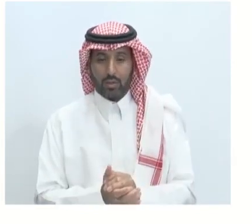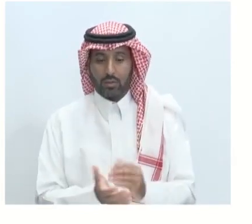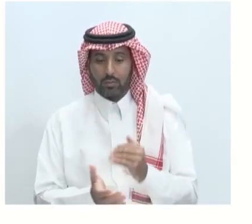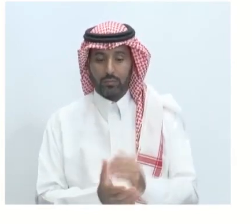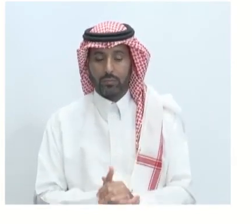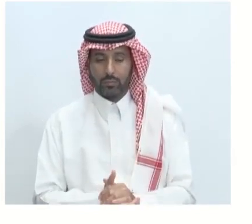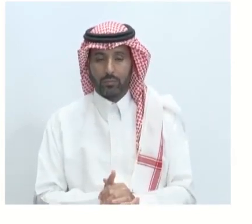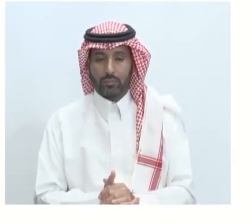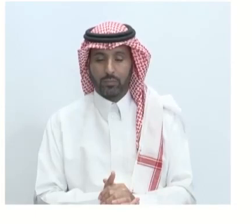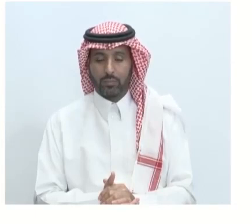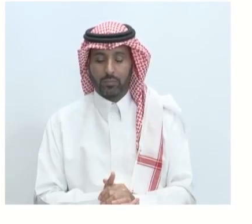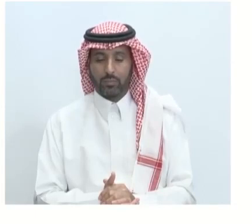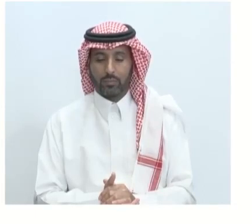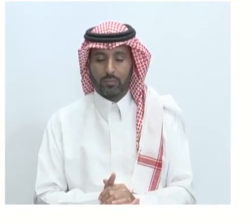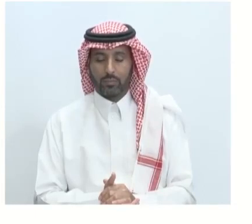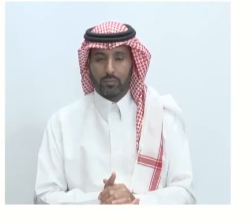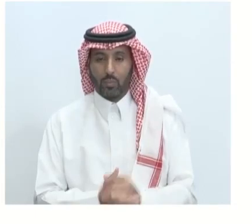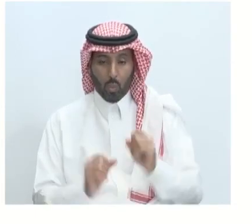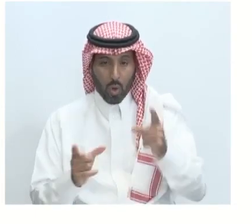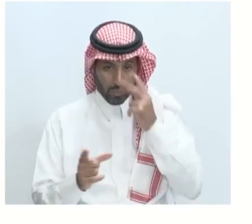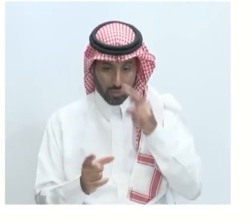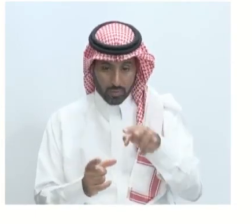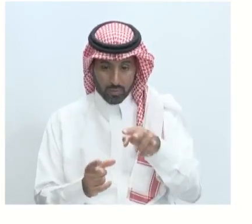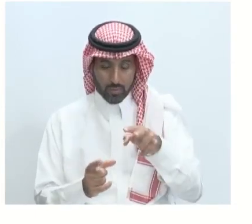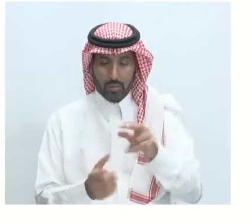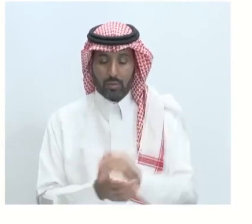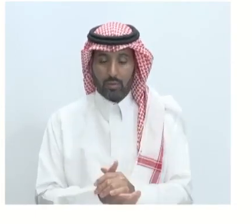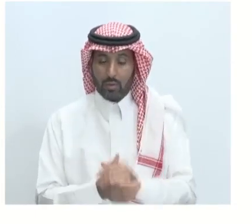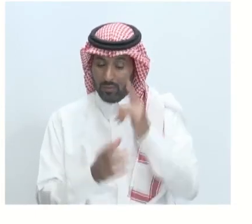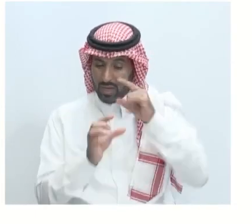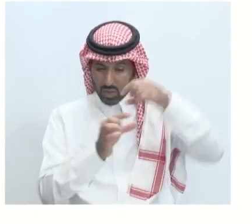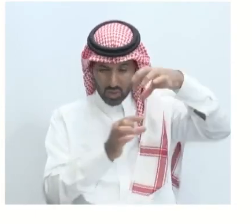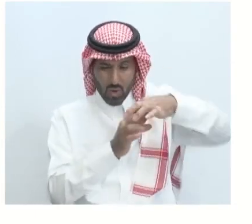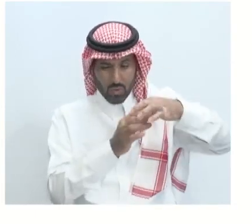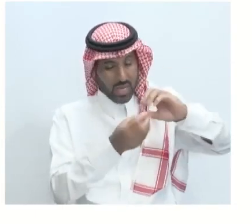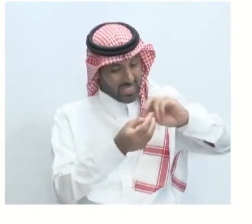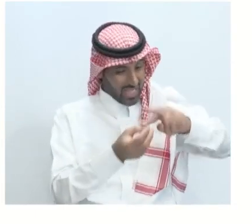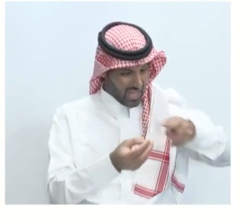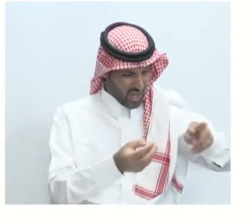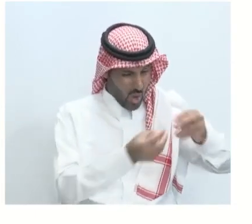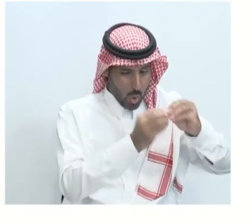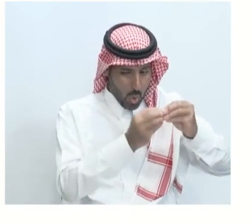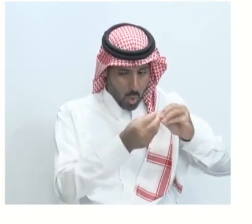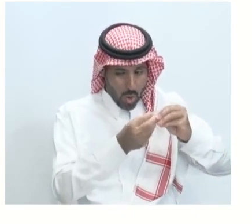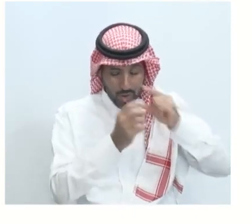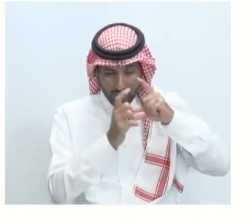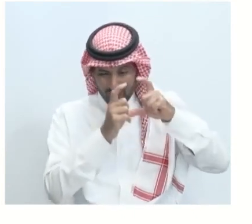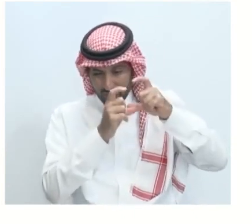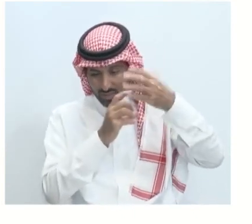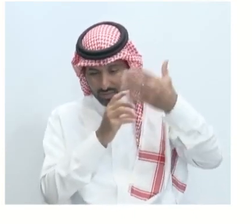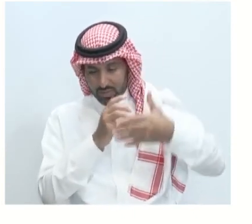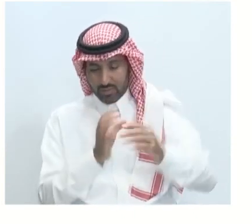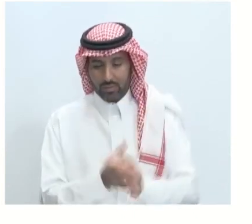كفاءه مراه اكبر كذلك تعرفنا على الفلاتر الطيفيه كما هو واضح في الشكل 12